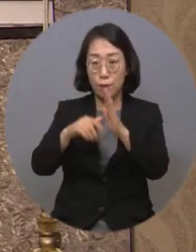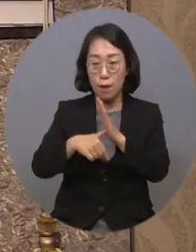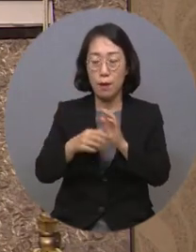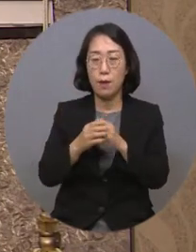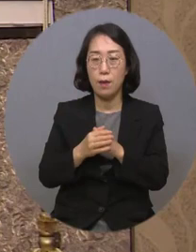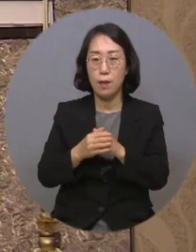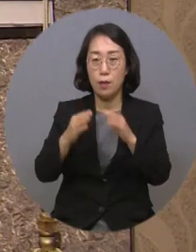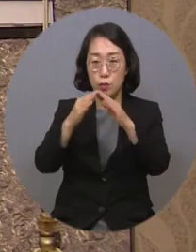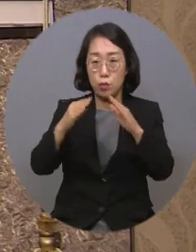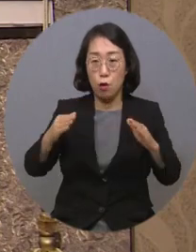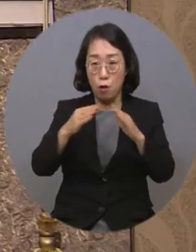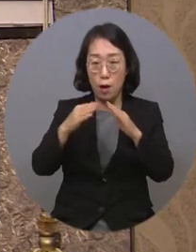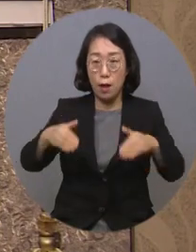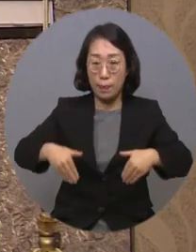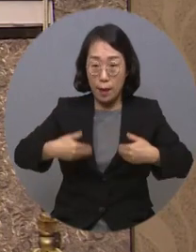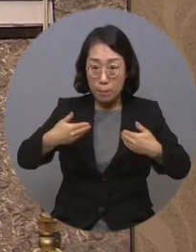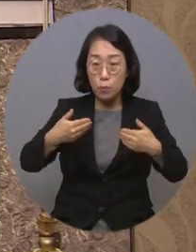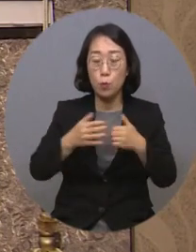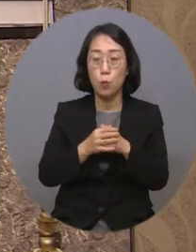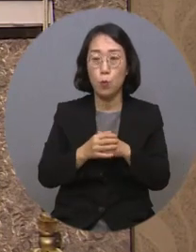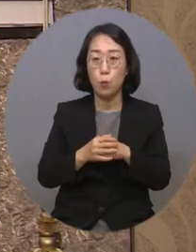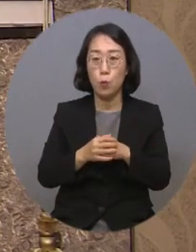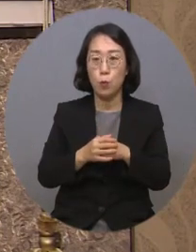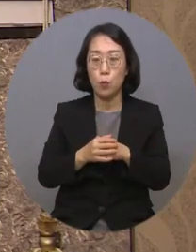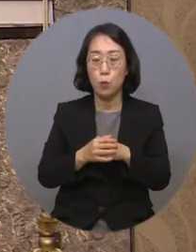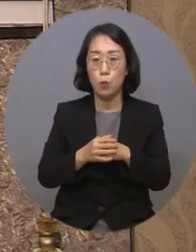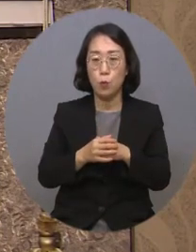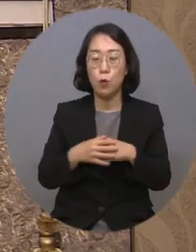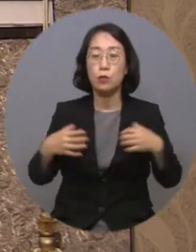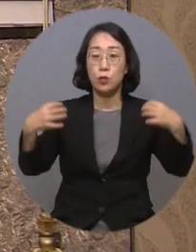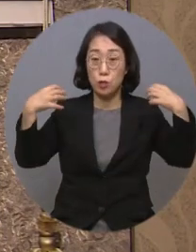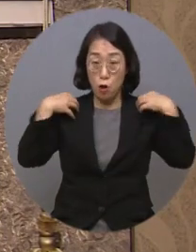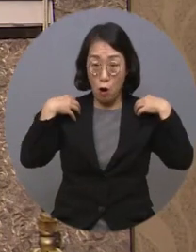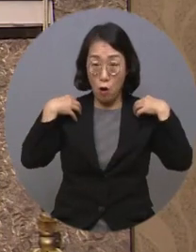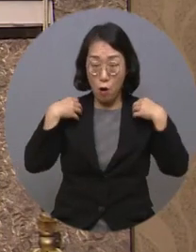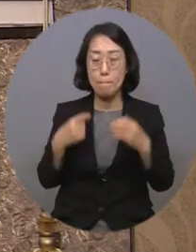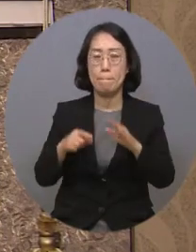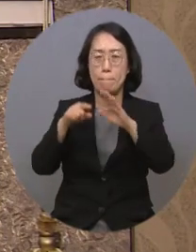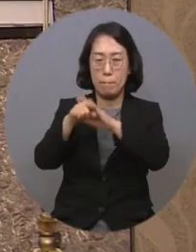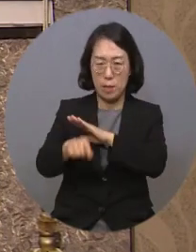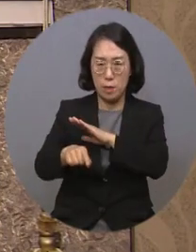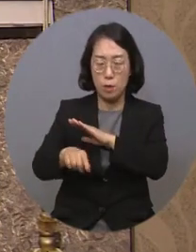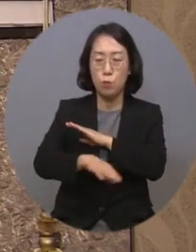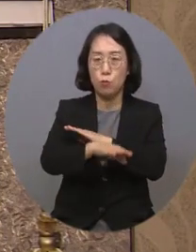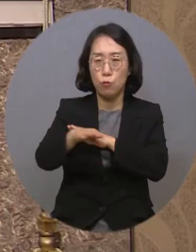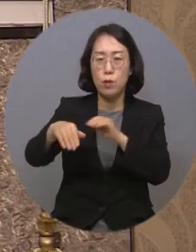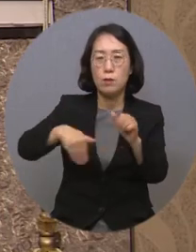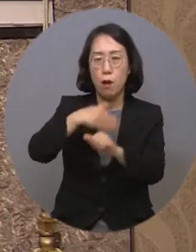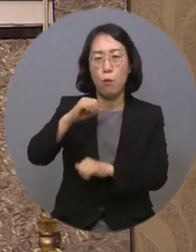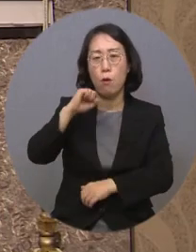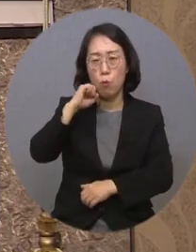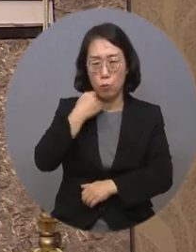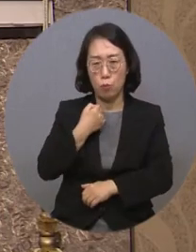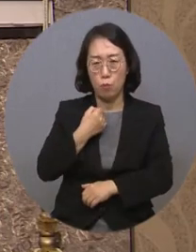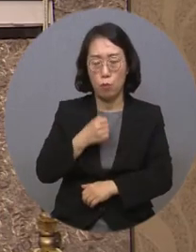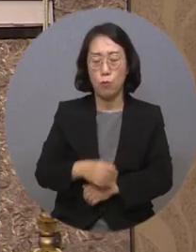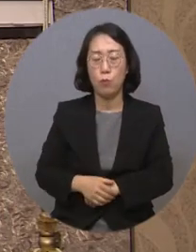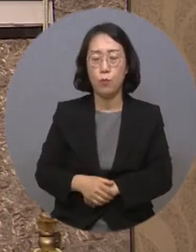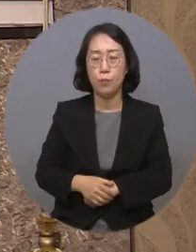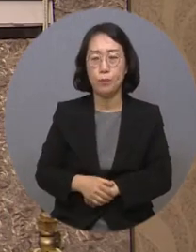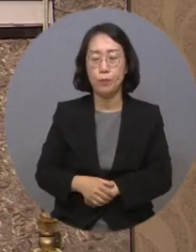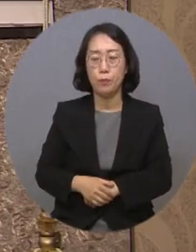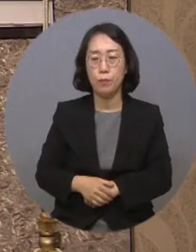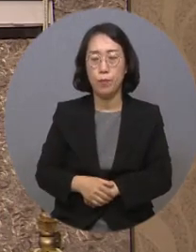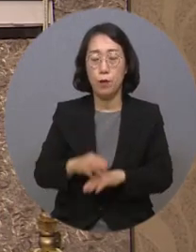그 전라남도청을 갔어요. 처우가 너무 열악하니까 시간에 저희가 이제